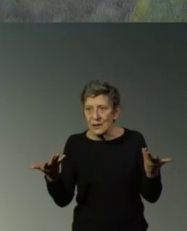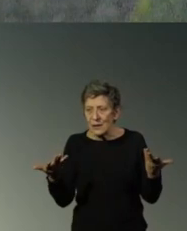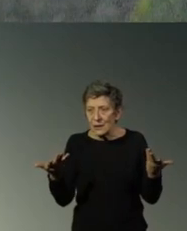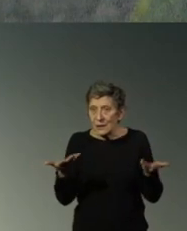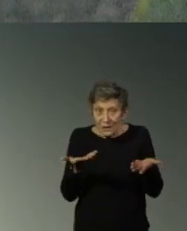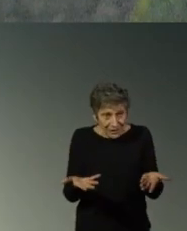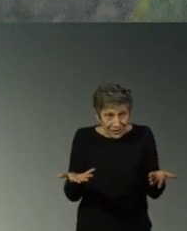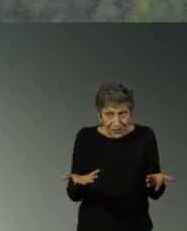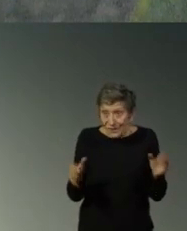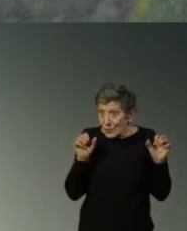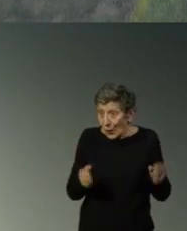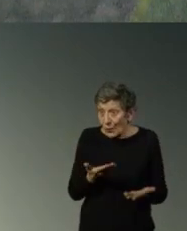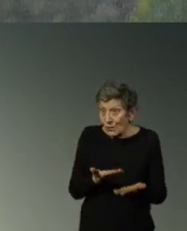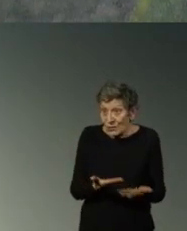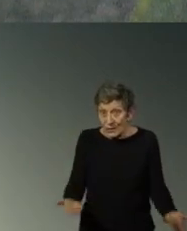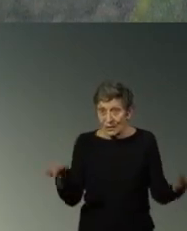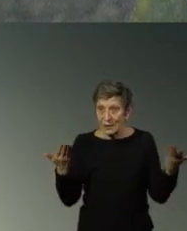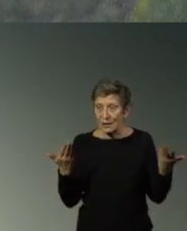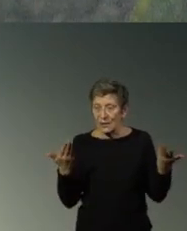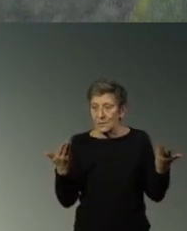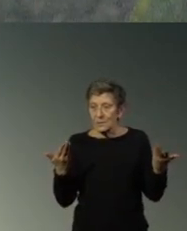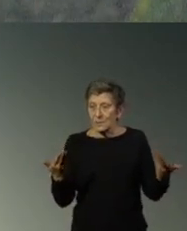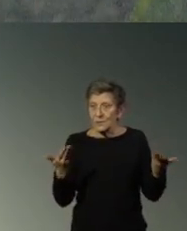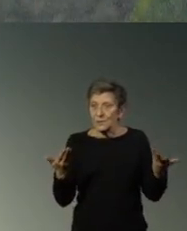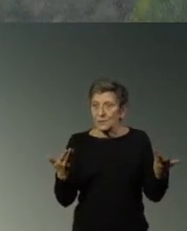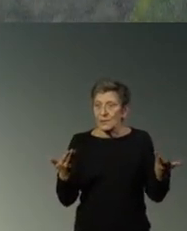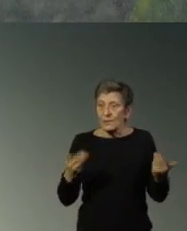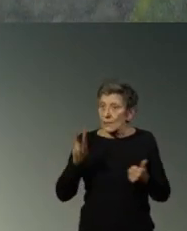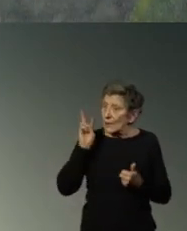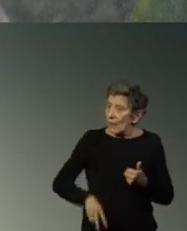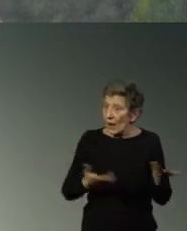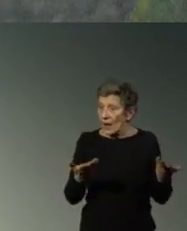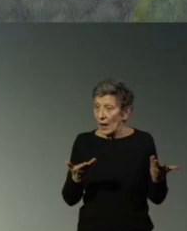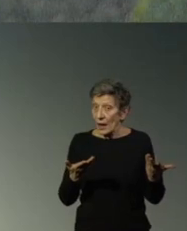aller jusque-là. C'est quand ça s'applique à un être humain,